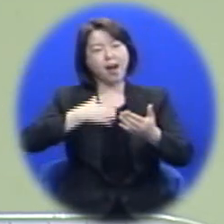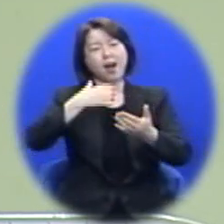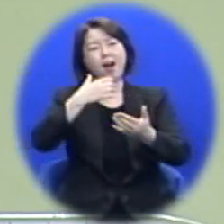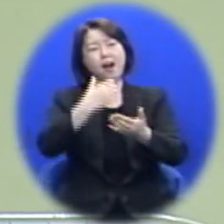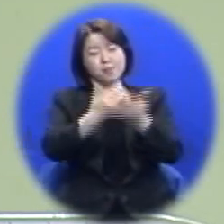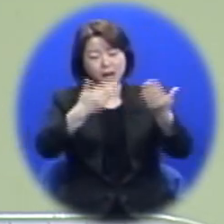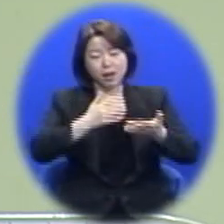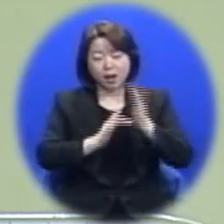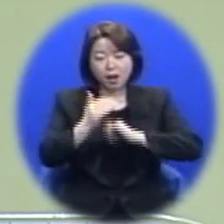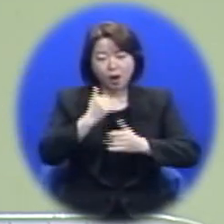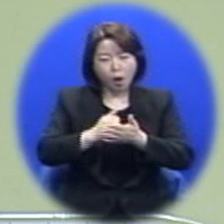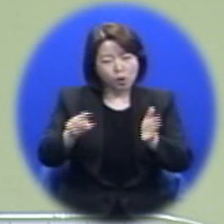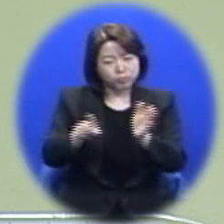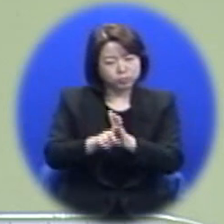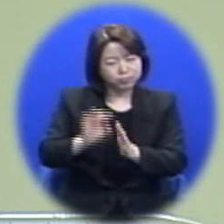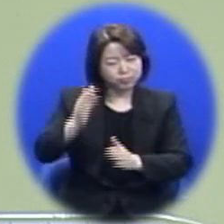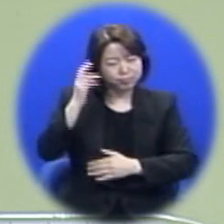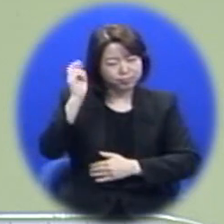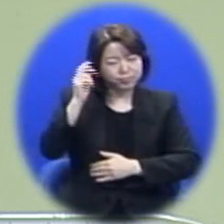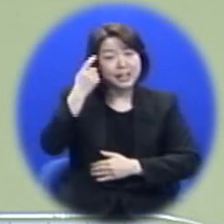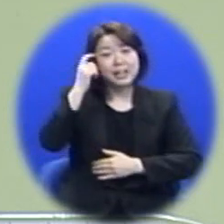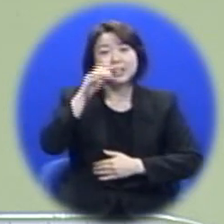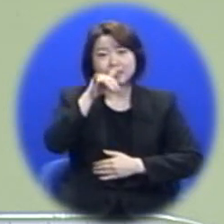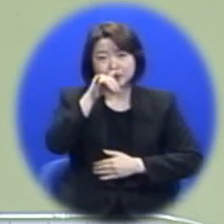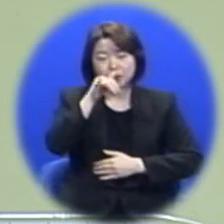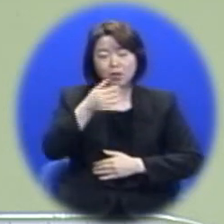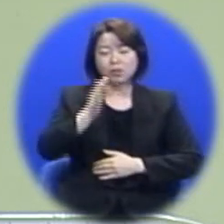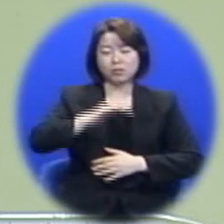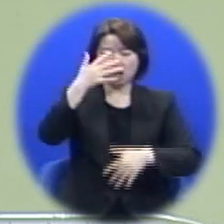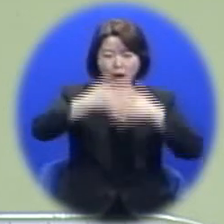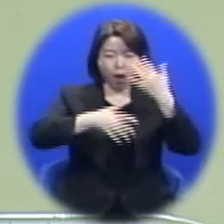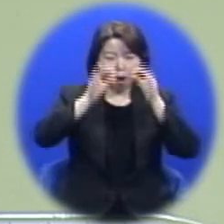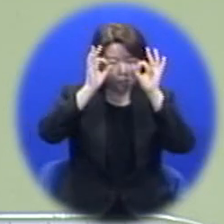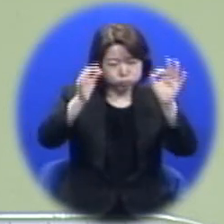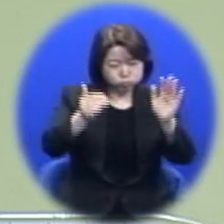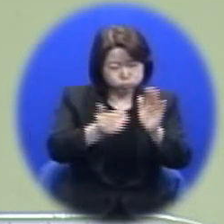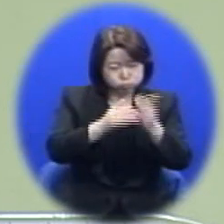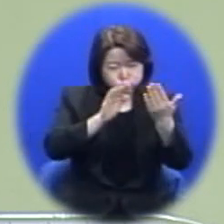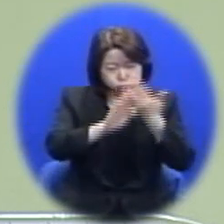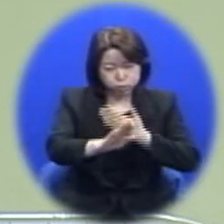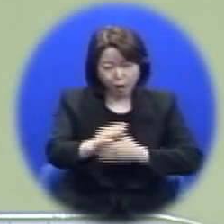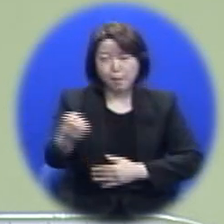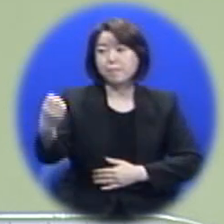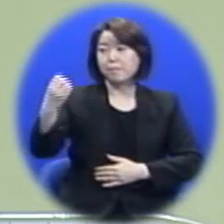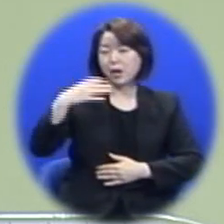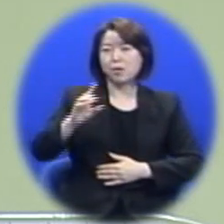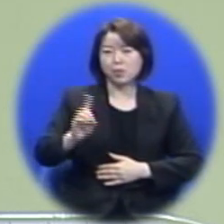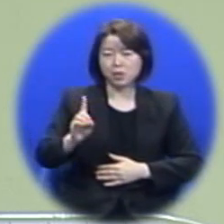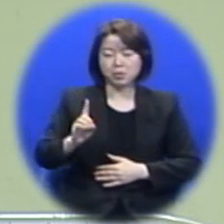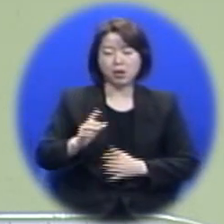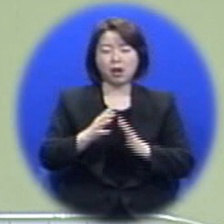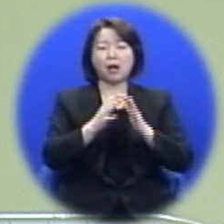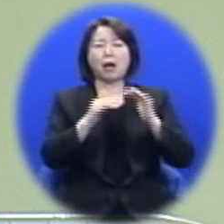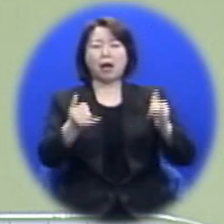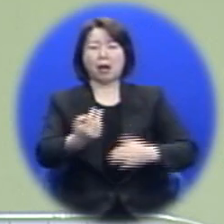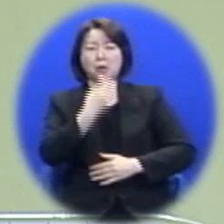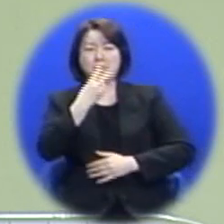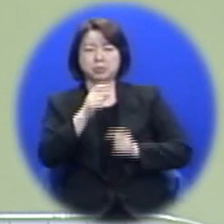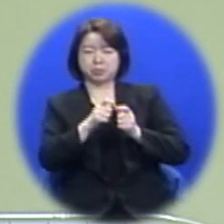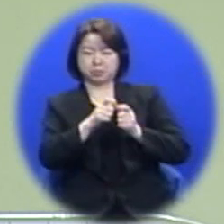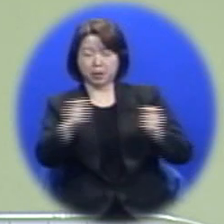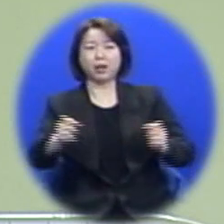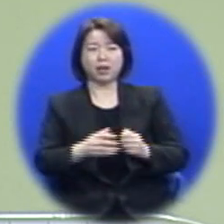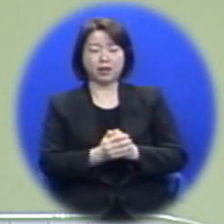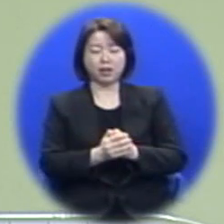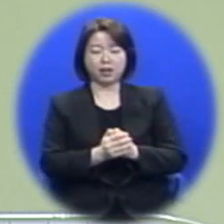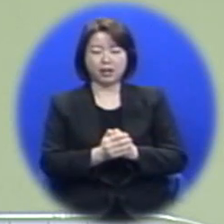했는데 영화보고 나오면서 2분이 하시는 이야기가 사람 목숨 참 질긴 에 사람이 쉽게